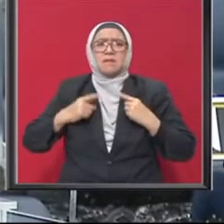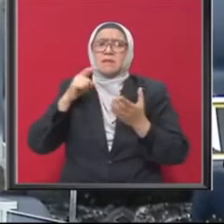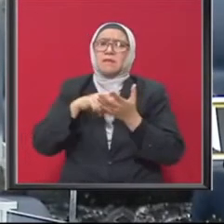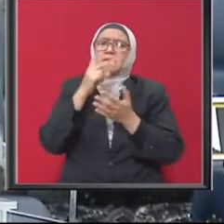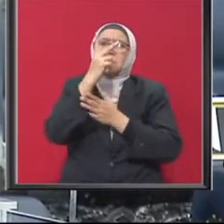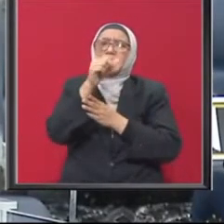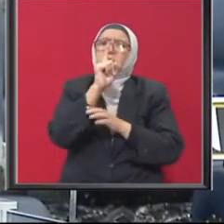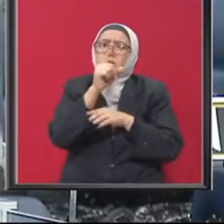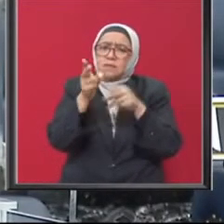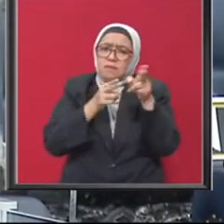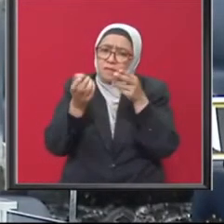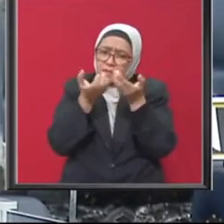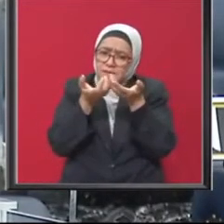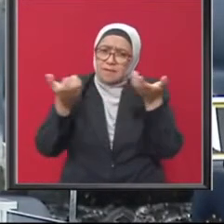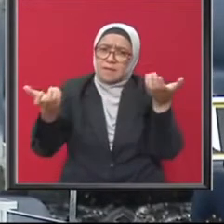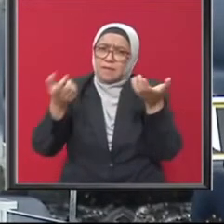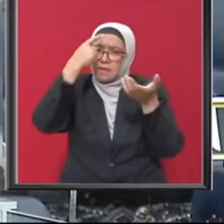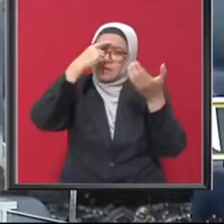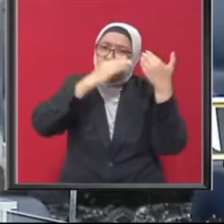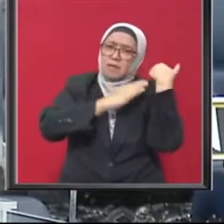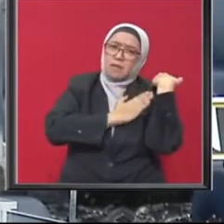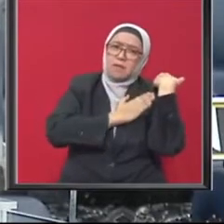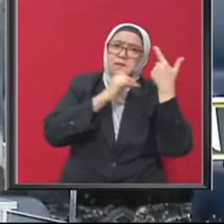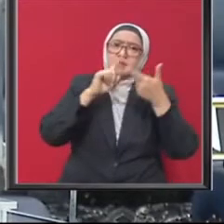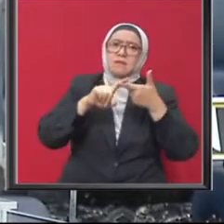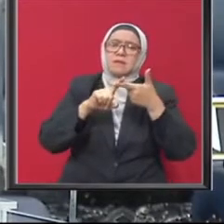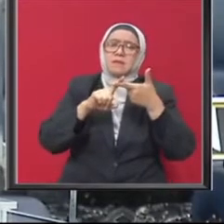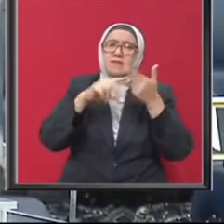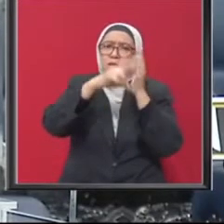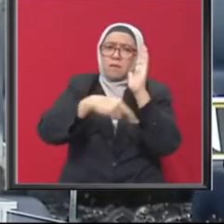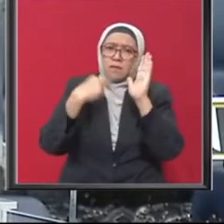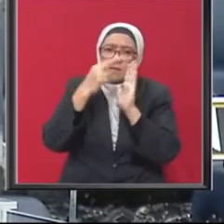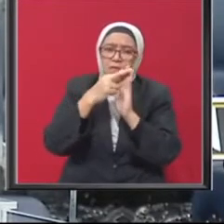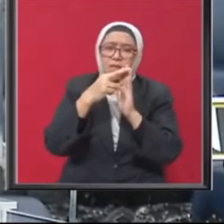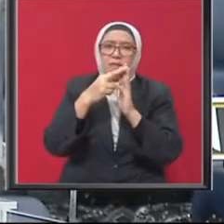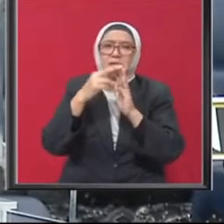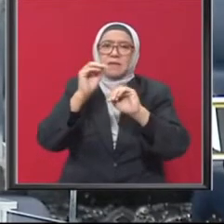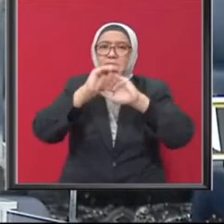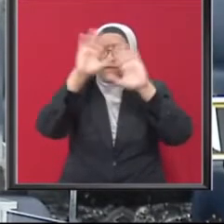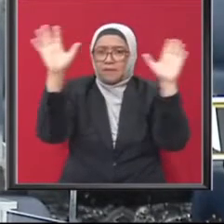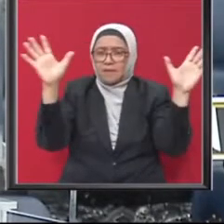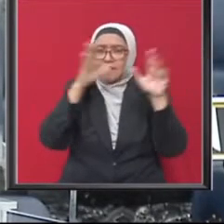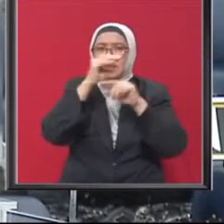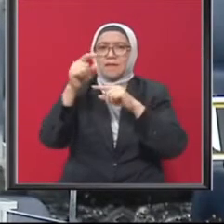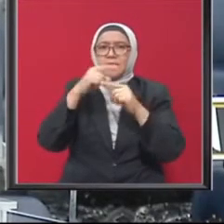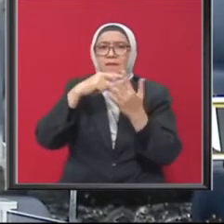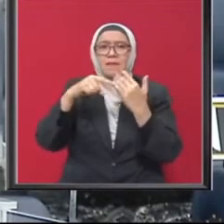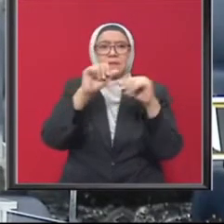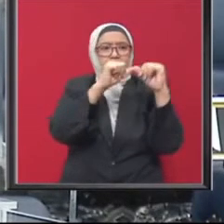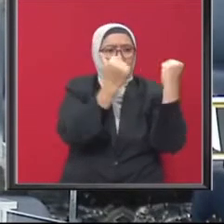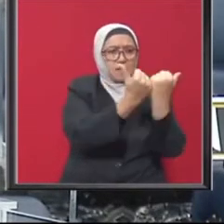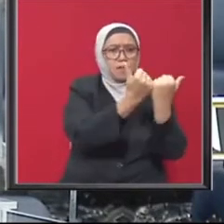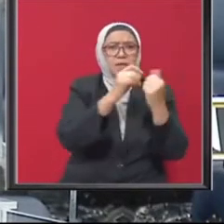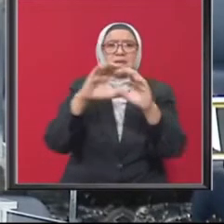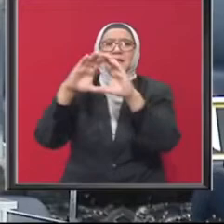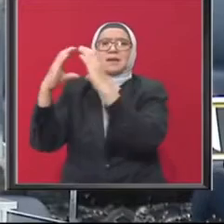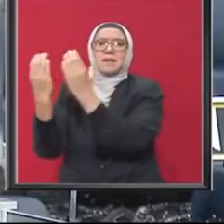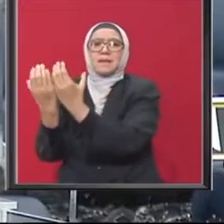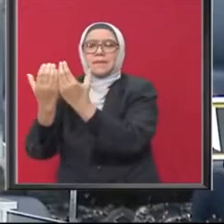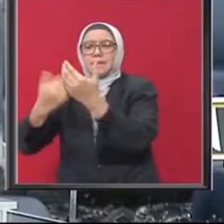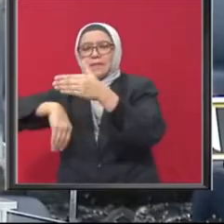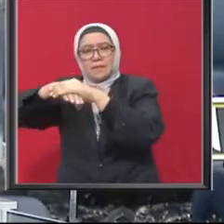pemisahan dari sudut tanggungjawab sekop dan peranan yang ke taruh di antara persatuan dan klub bola sepak